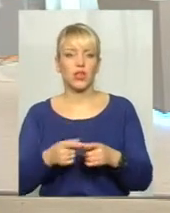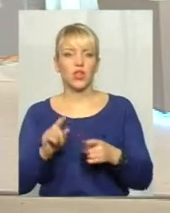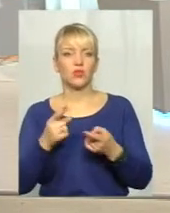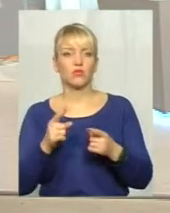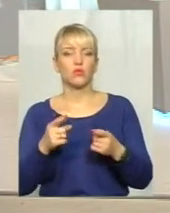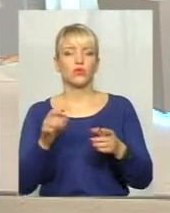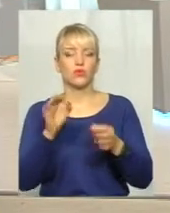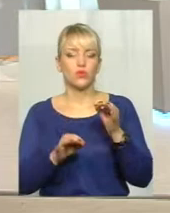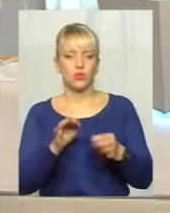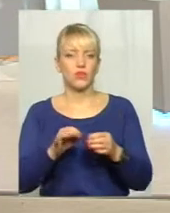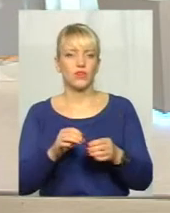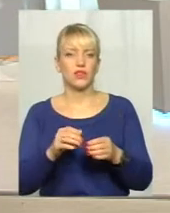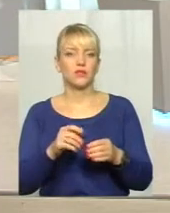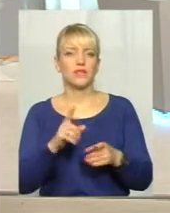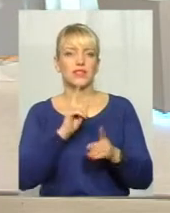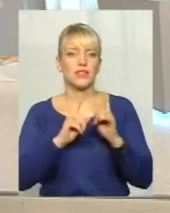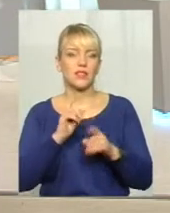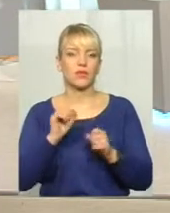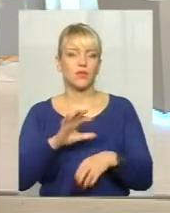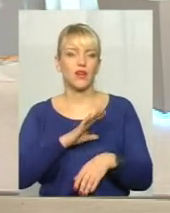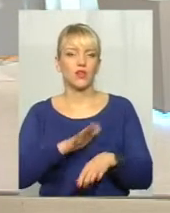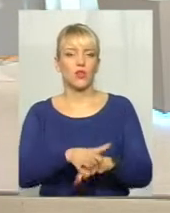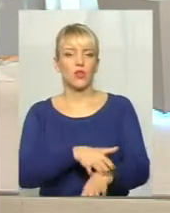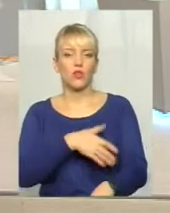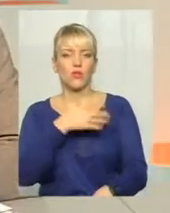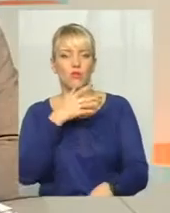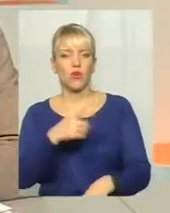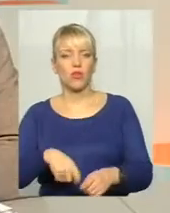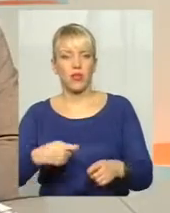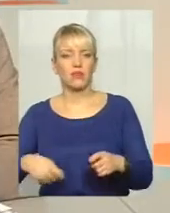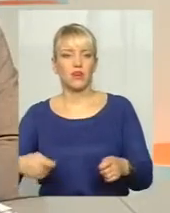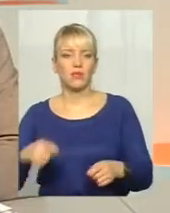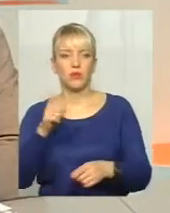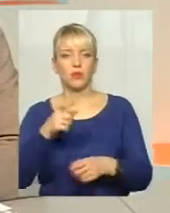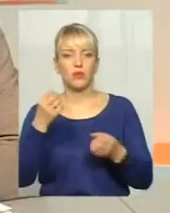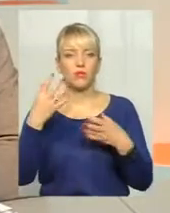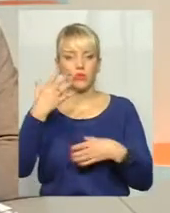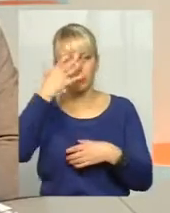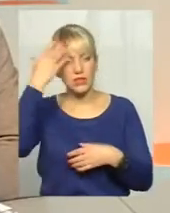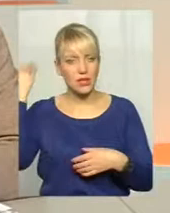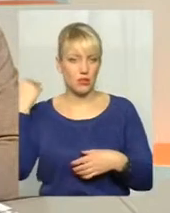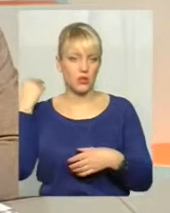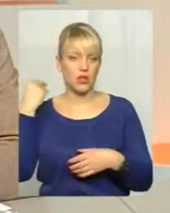судові засідання бувають дуже тривалими, то вже люди просто забувають. Тобто вони почули,